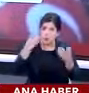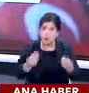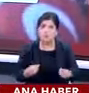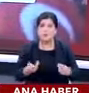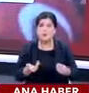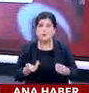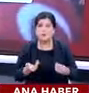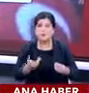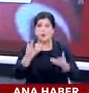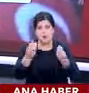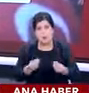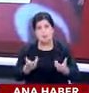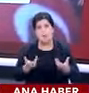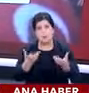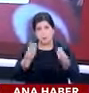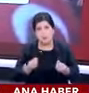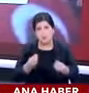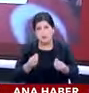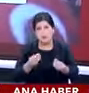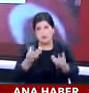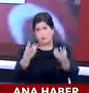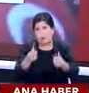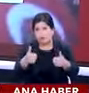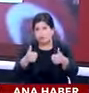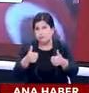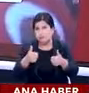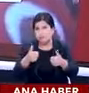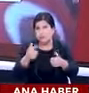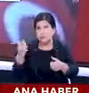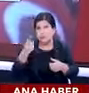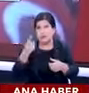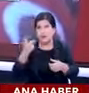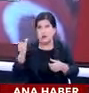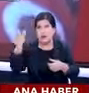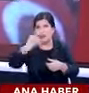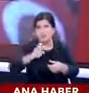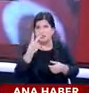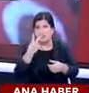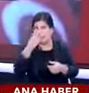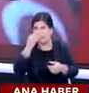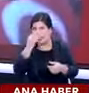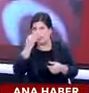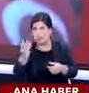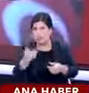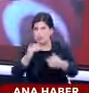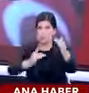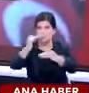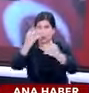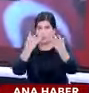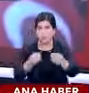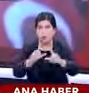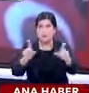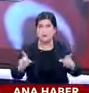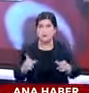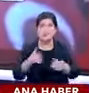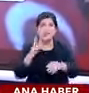olabilir emeklilere Ayda iki kez ikramiye veriliyor bu da yükseltilebilir en azından